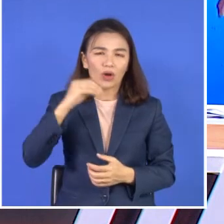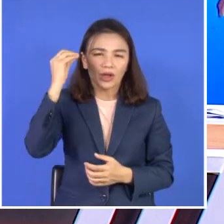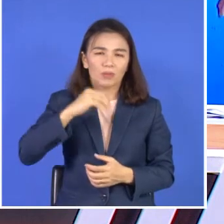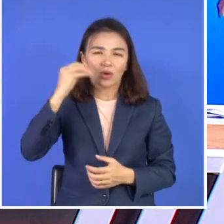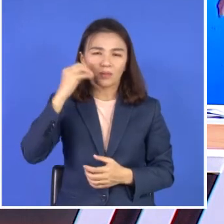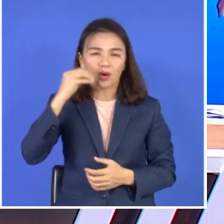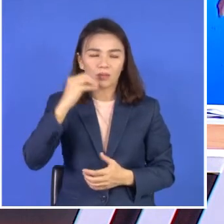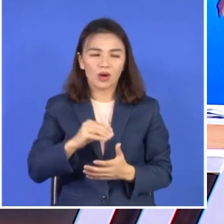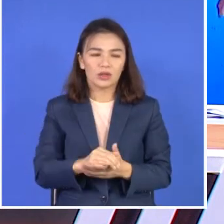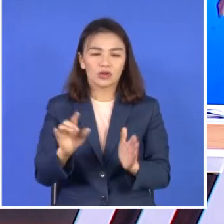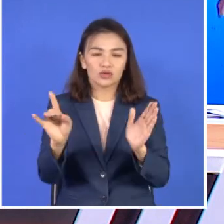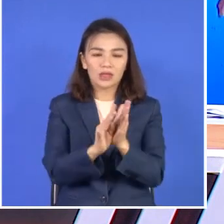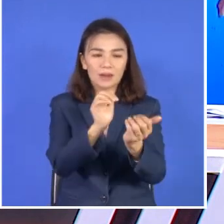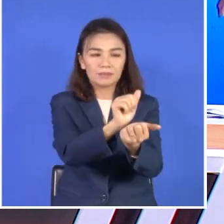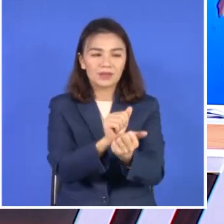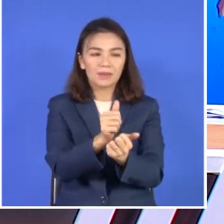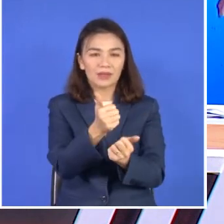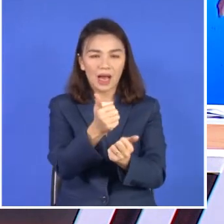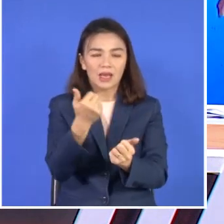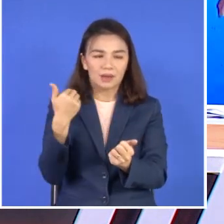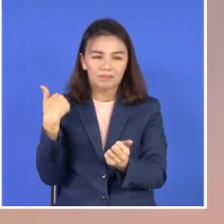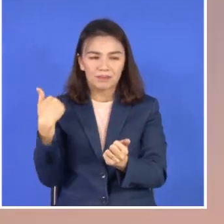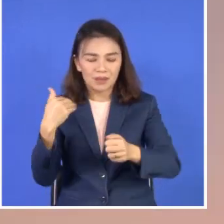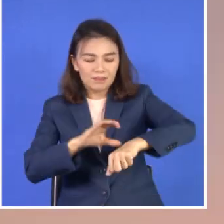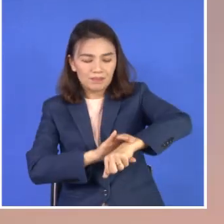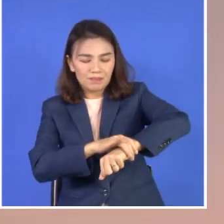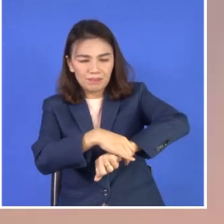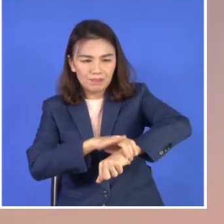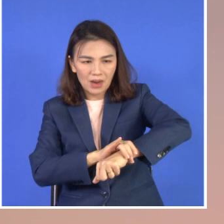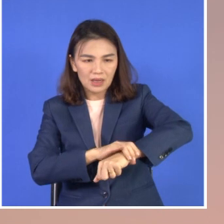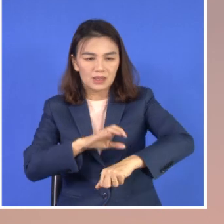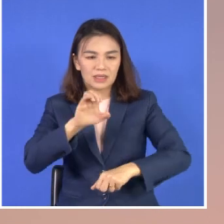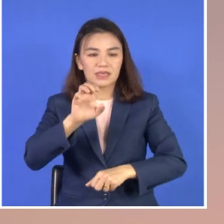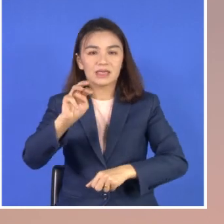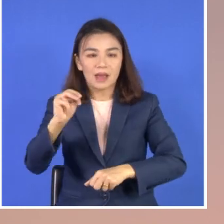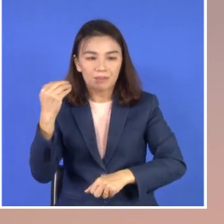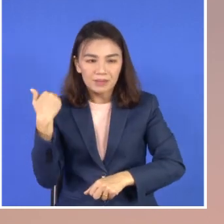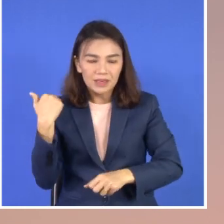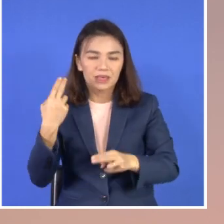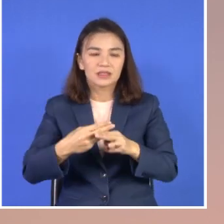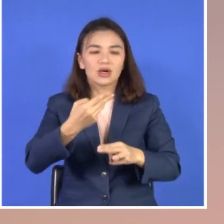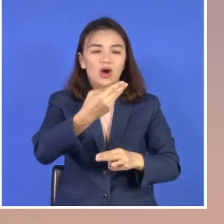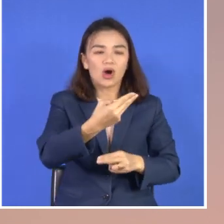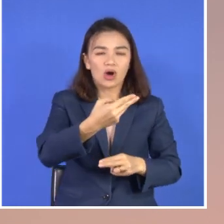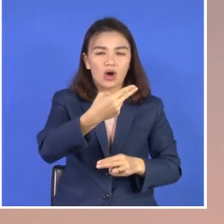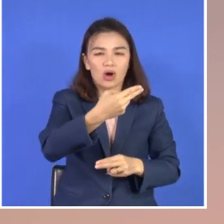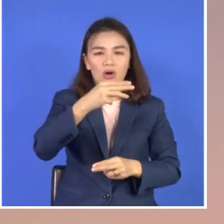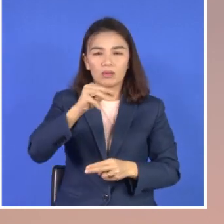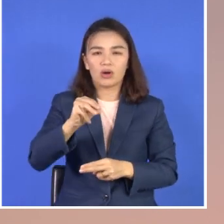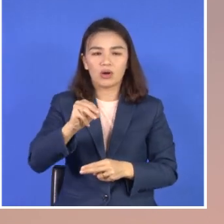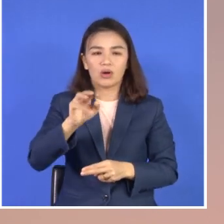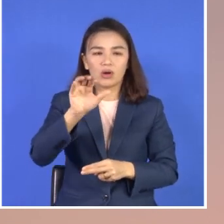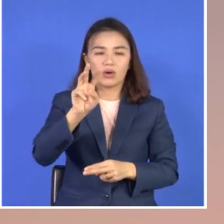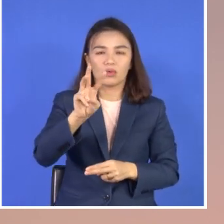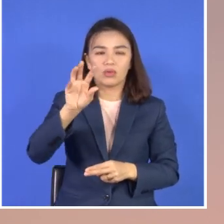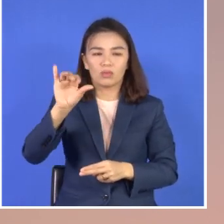รวบตัวพร้อมกับกำไร EMอยู่เลยเธอคือหมวยบุษราคัมเพราะพูดชื่อนี้ขึ้นมาอ๋อน้องคนนี้